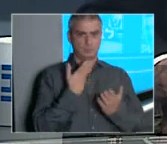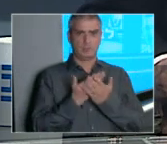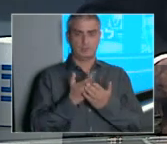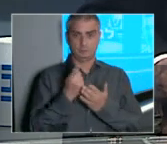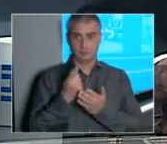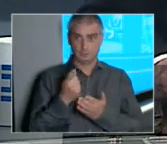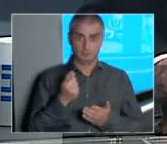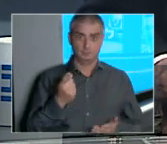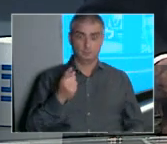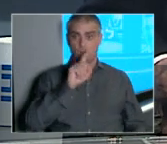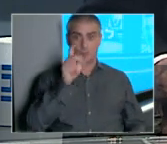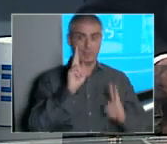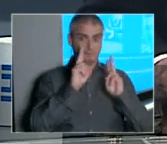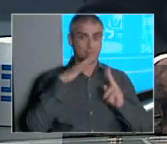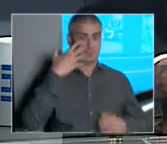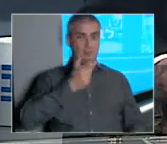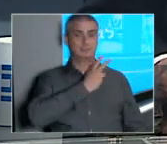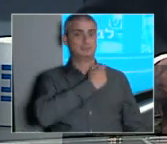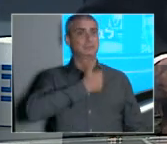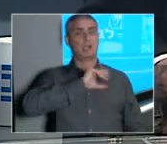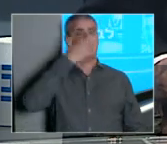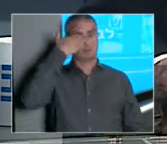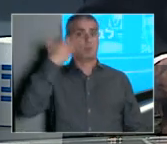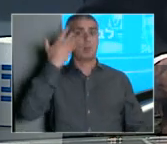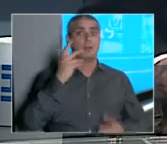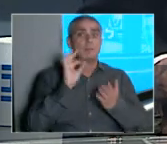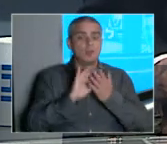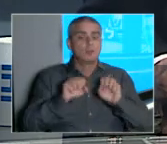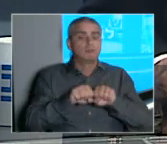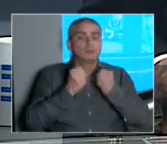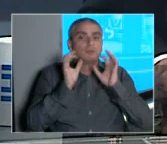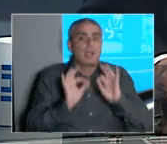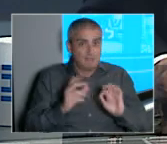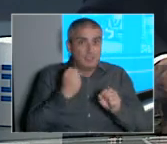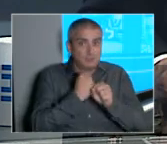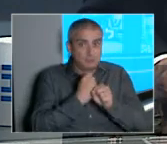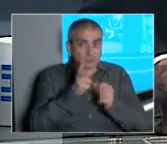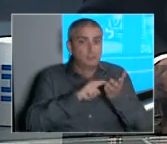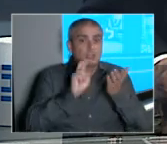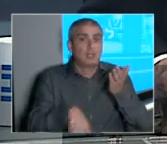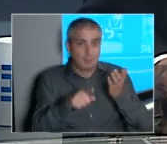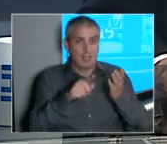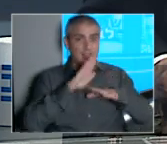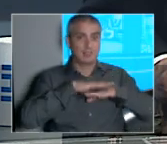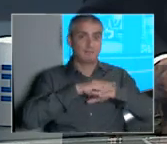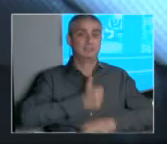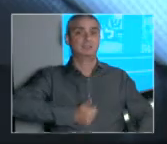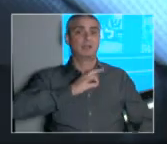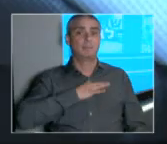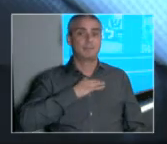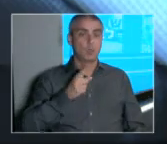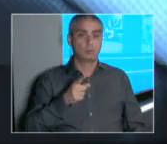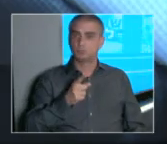תיאוריה. יכול להיות שאתה הפסקת להיות השר הכי פופולרי, ביום שבו המשבר האמיתי שעשית, כשהתפטרת מתפקידך כשר